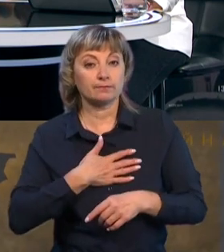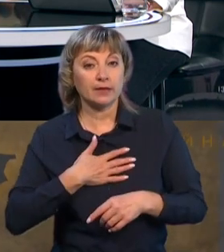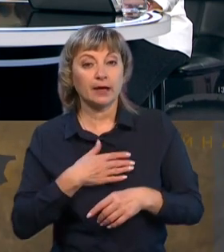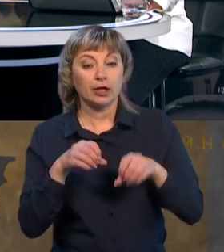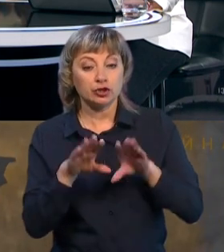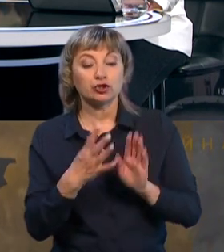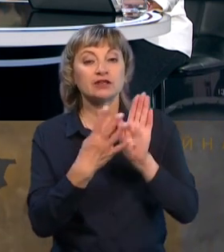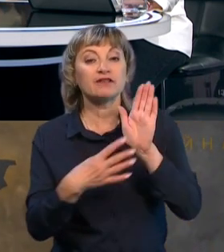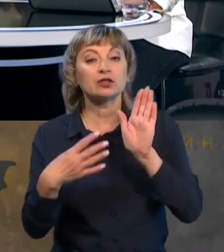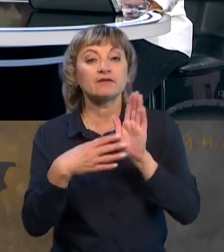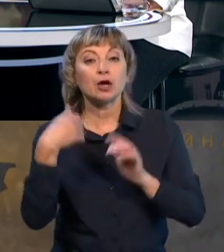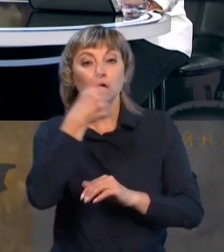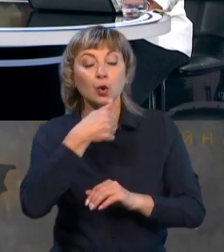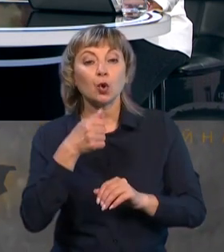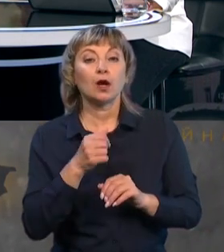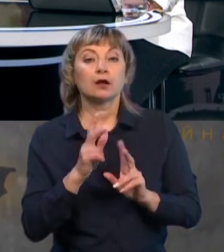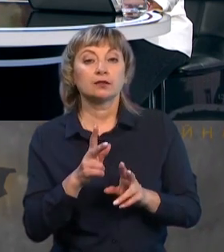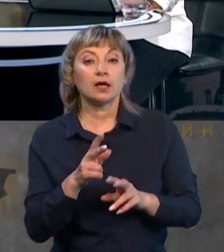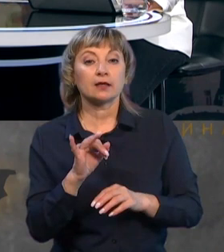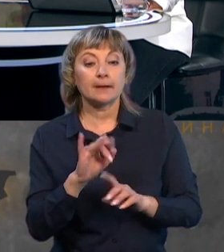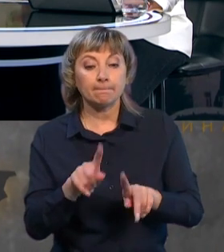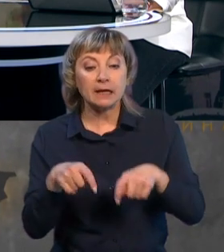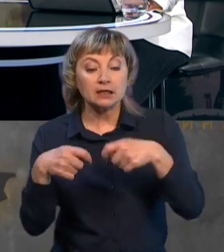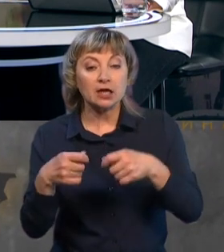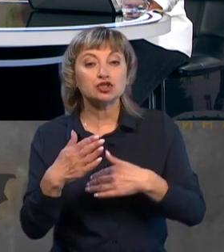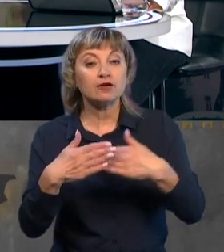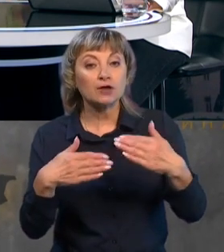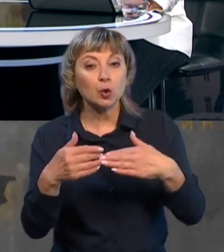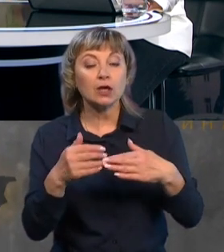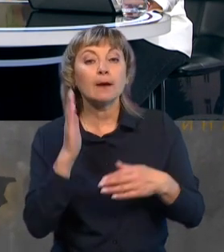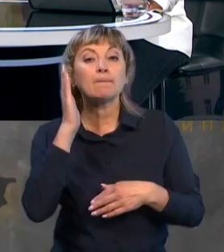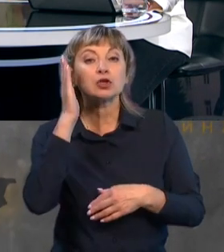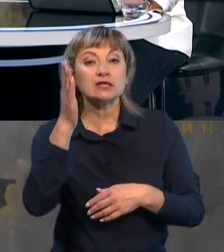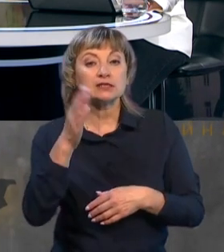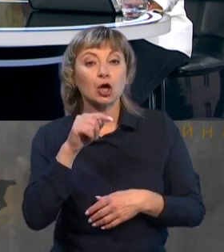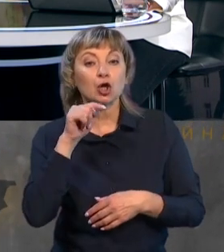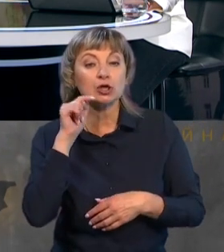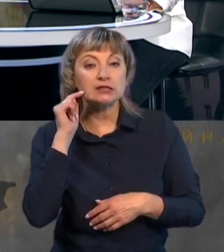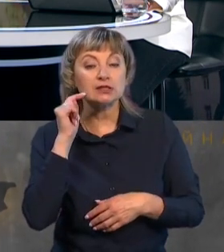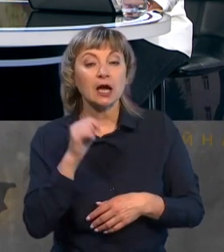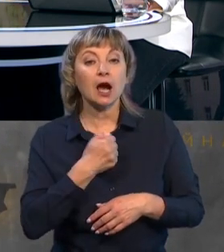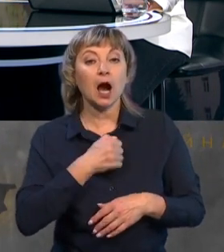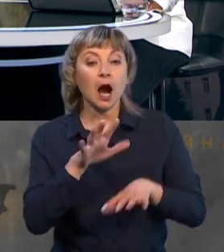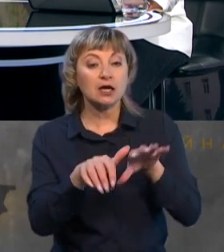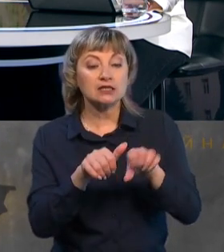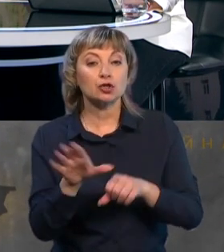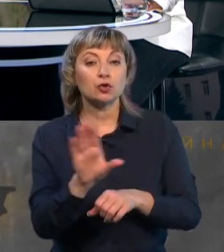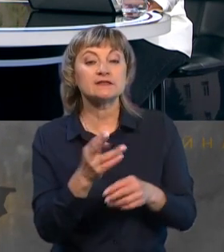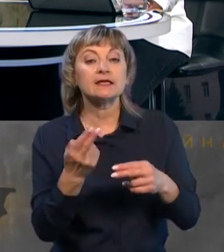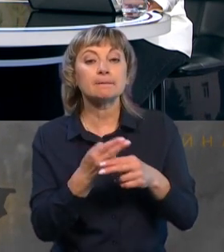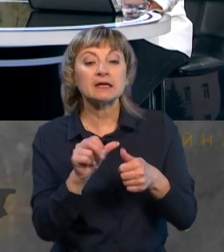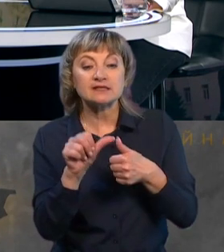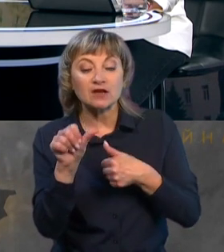99-го року як І власне кажучи передачі в руки потенційного російського агресора усіх без